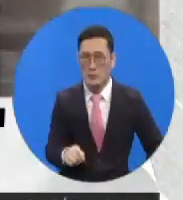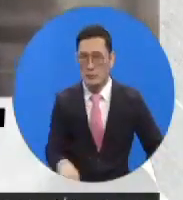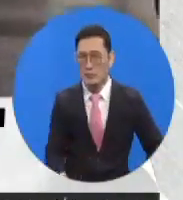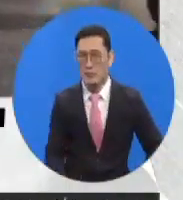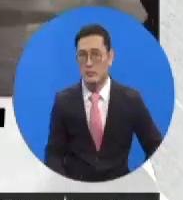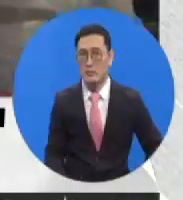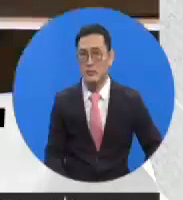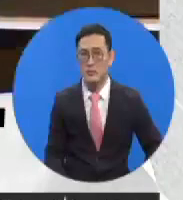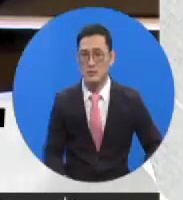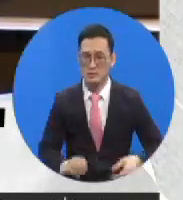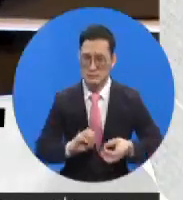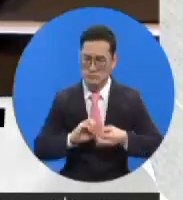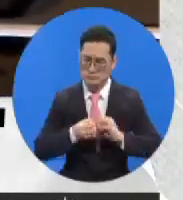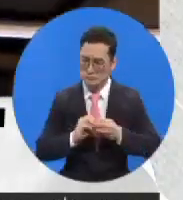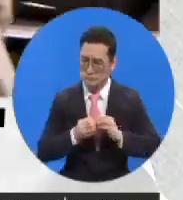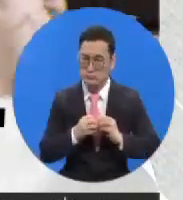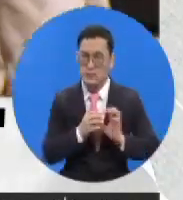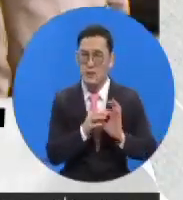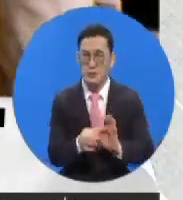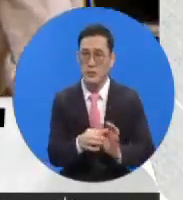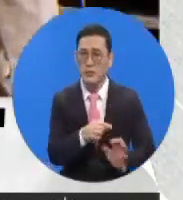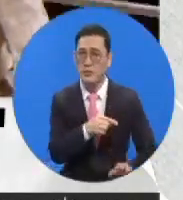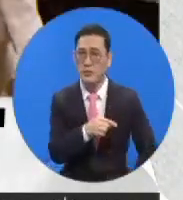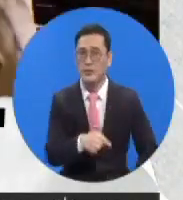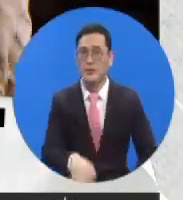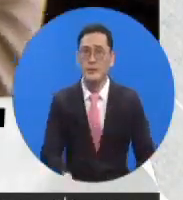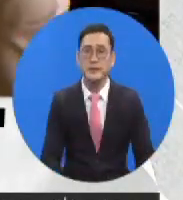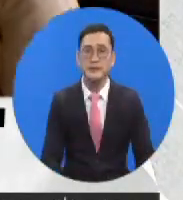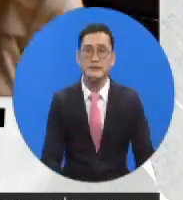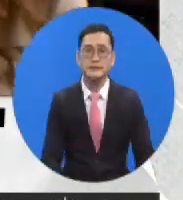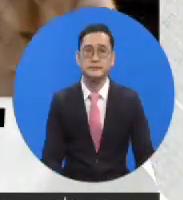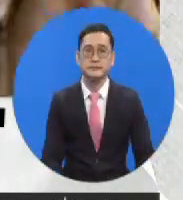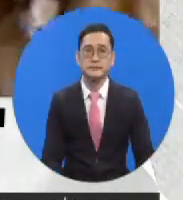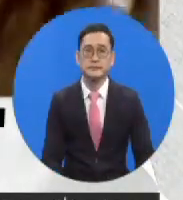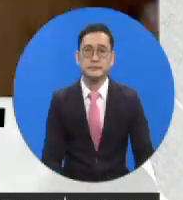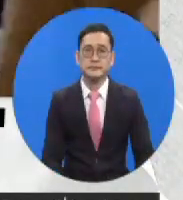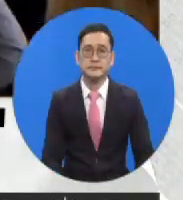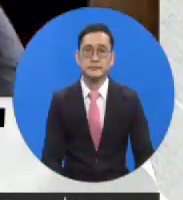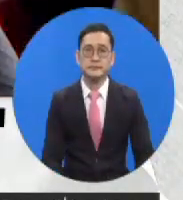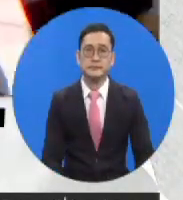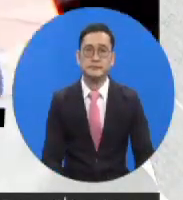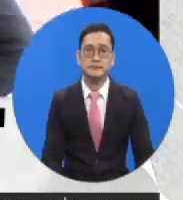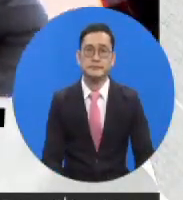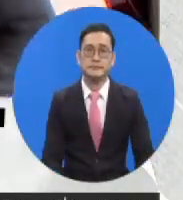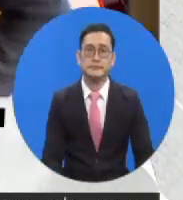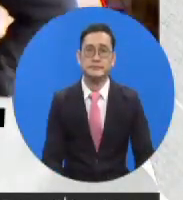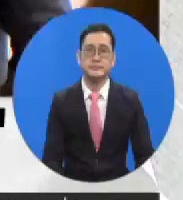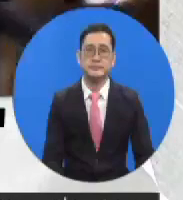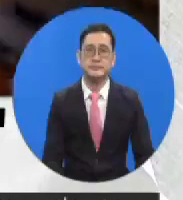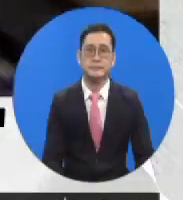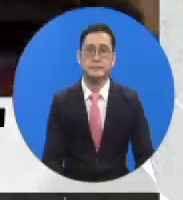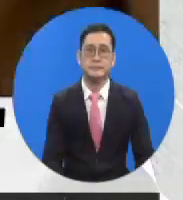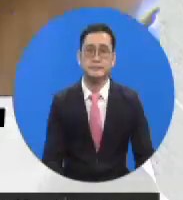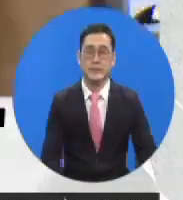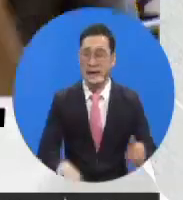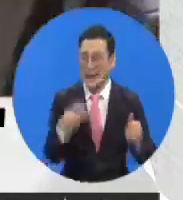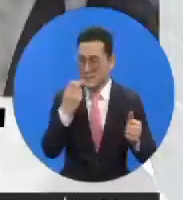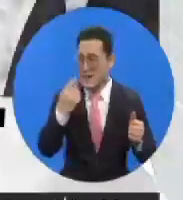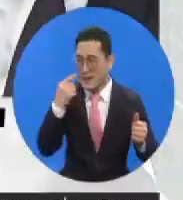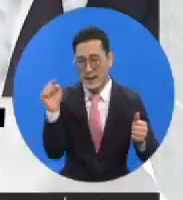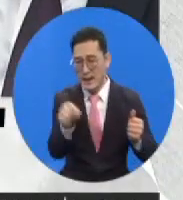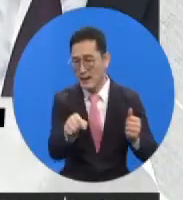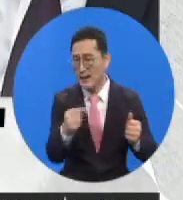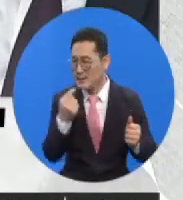장관이 무리하게 했다 이런 이제 얘기가 나오고 있는 건데 네. 거기에 대해서 어제 추 장관은 오히려 저는 감찰 지시가 그것을 스스로 증명한 꼴이 됐다 이런